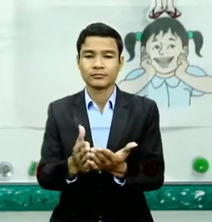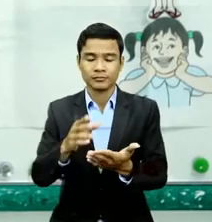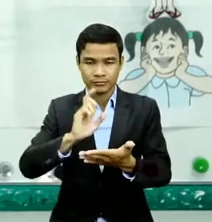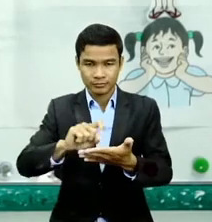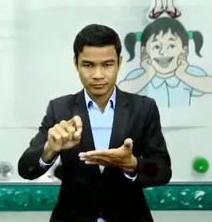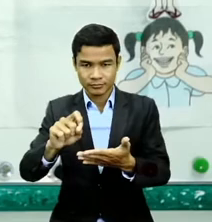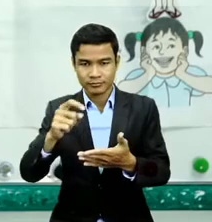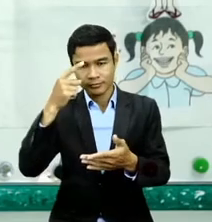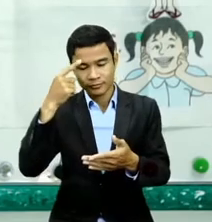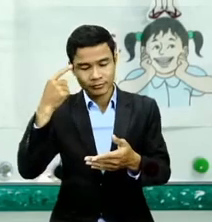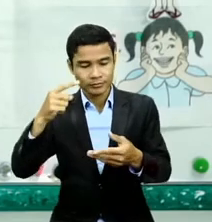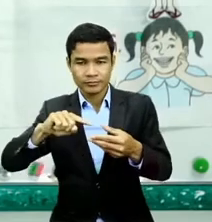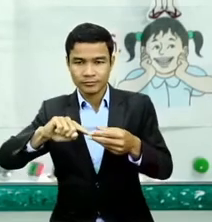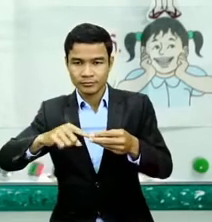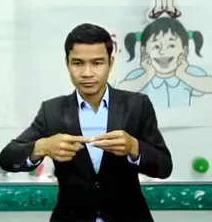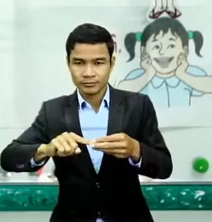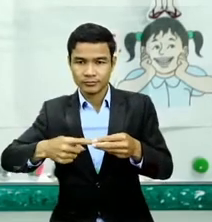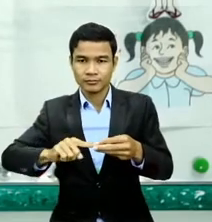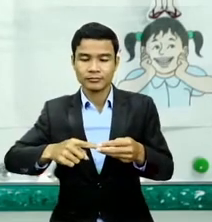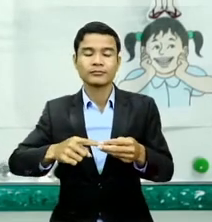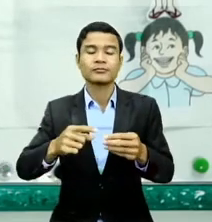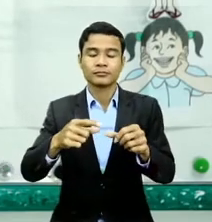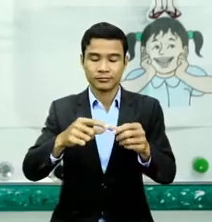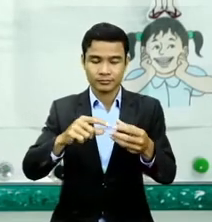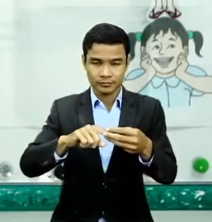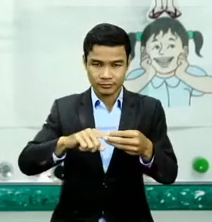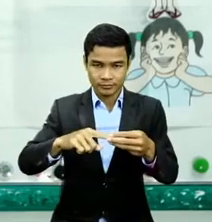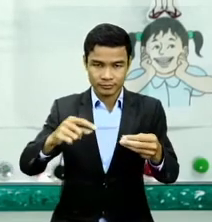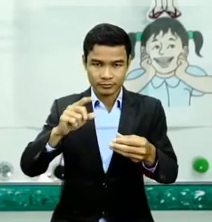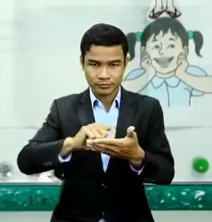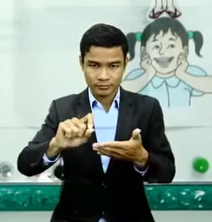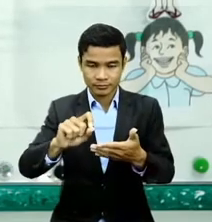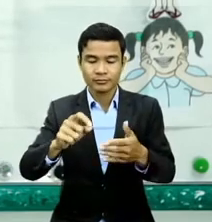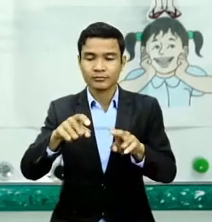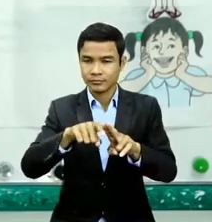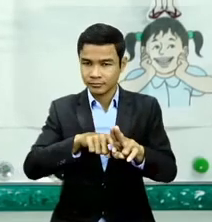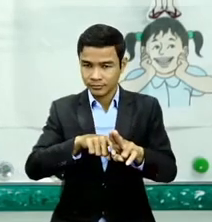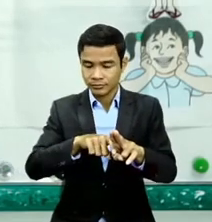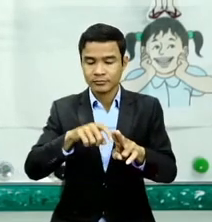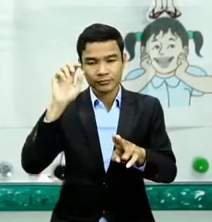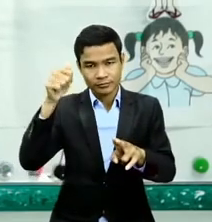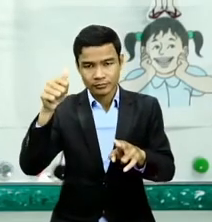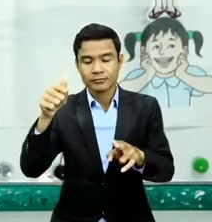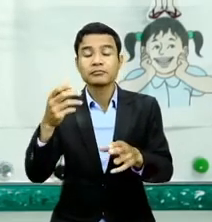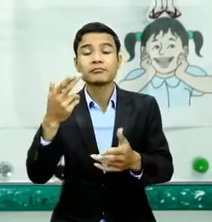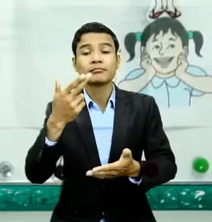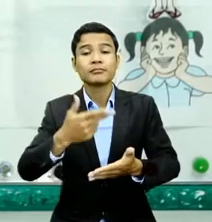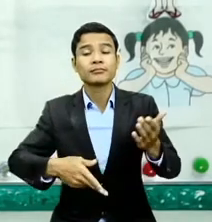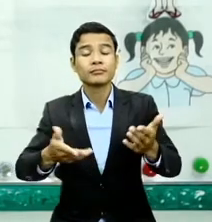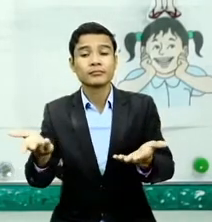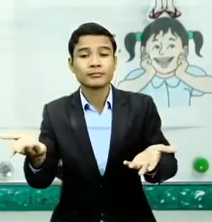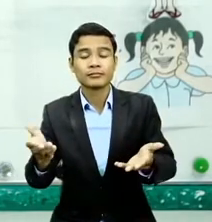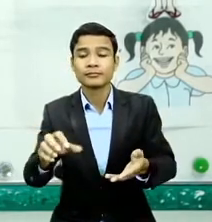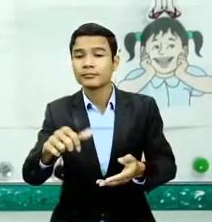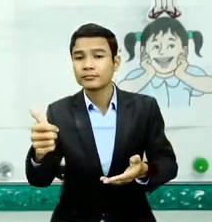xê, khám ảo đáy, bớt, bẩn tốt. Chà, nâng cốt đăng thân nâng ở vầy ớt.